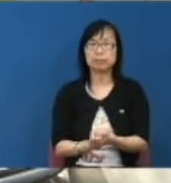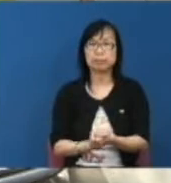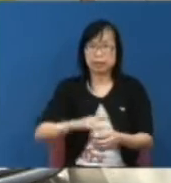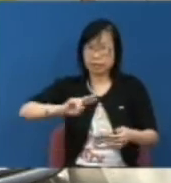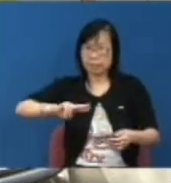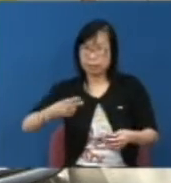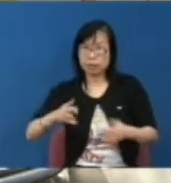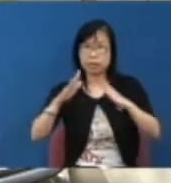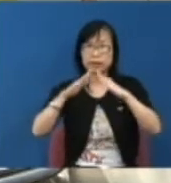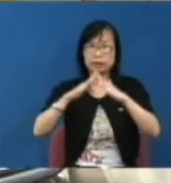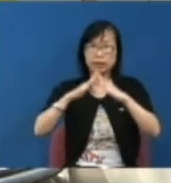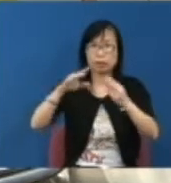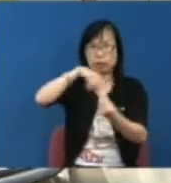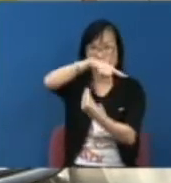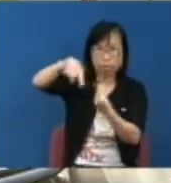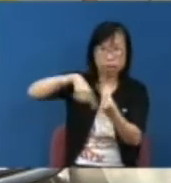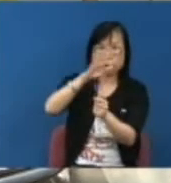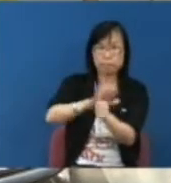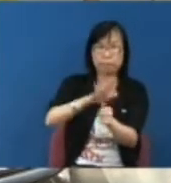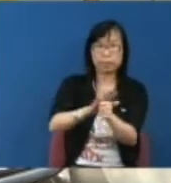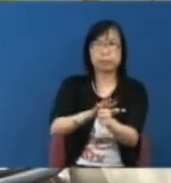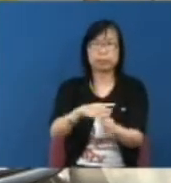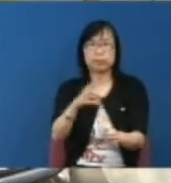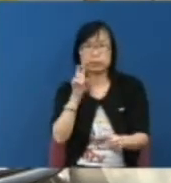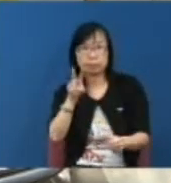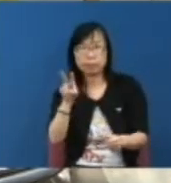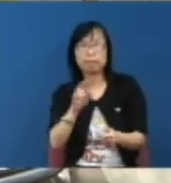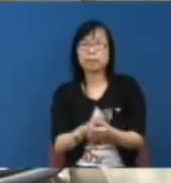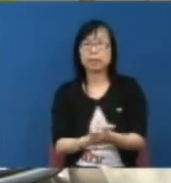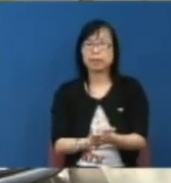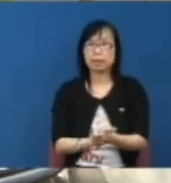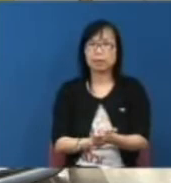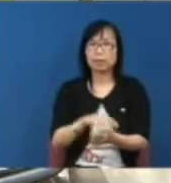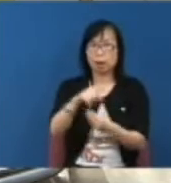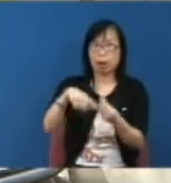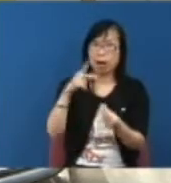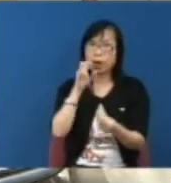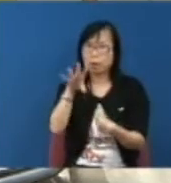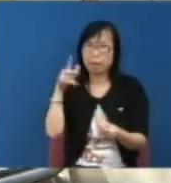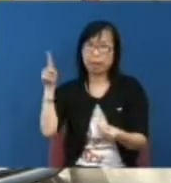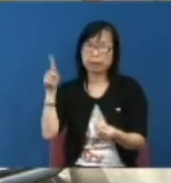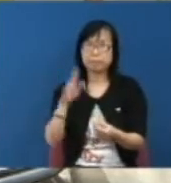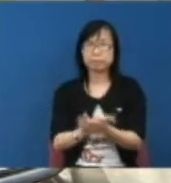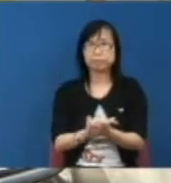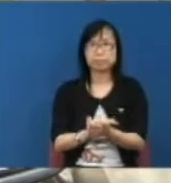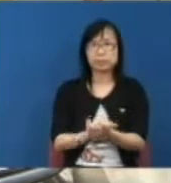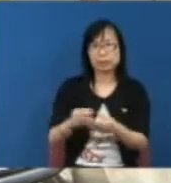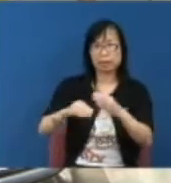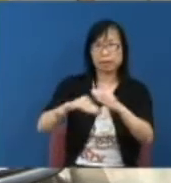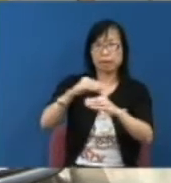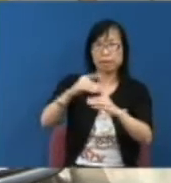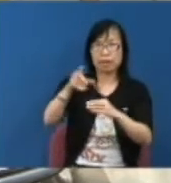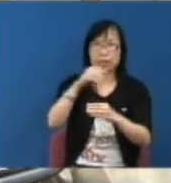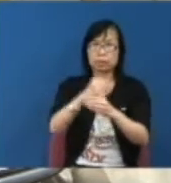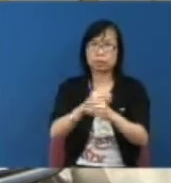改善家居同埋一個環保嘅角度去睇咯。咁譬如簡單，譬如 Keith 啦，一個曬棚。你覺得係咪應該對佢一個丁